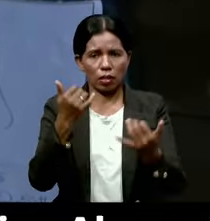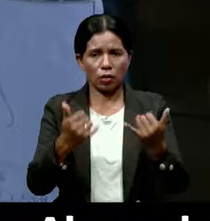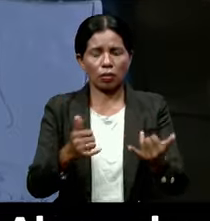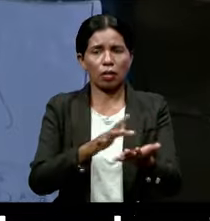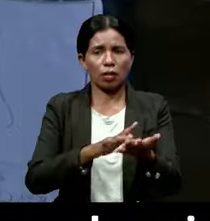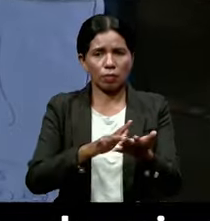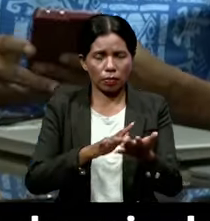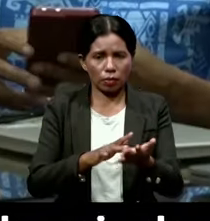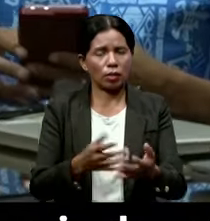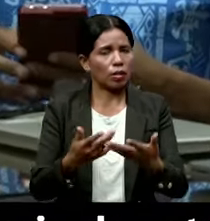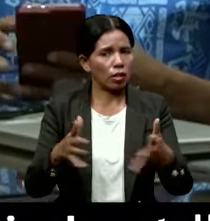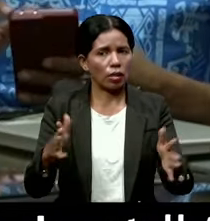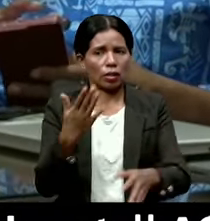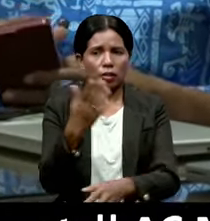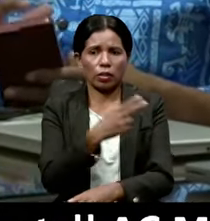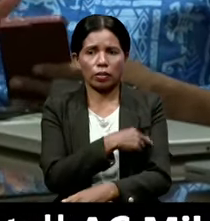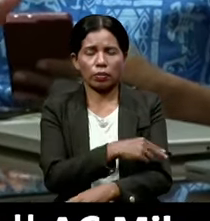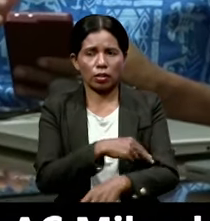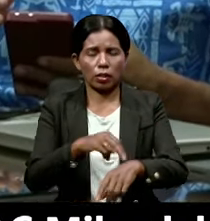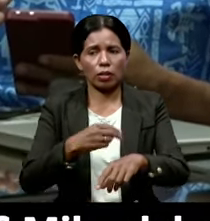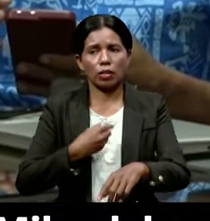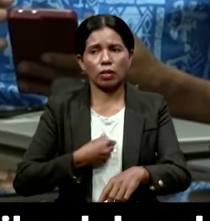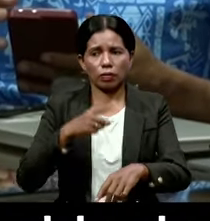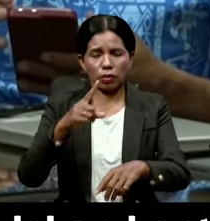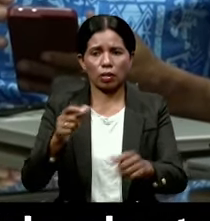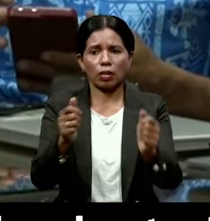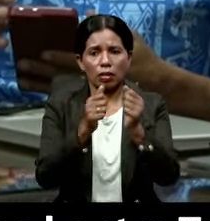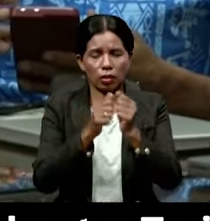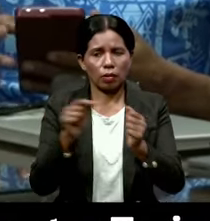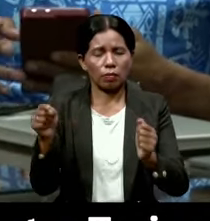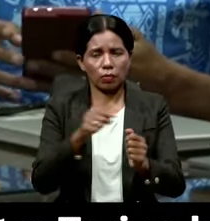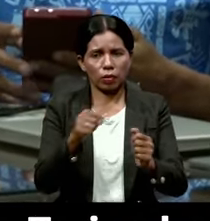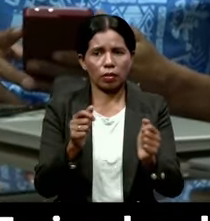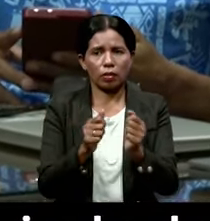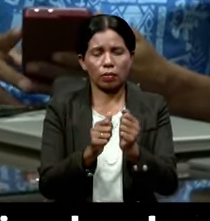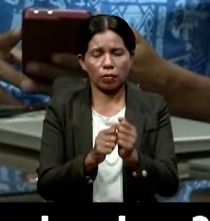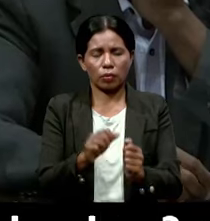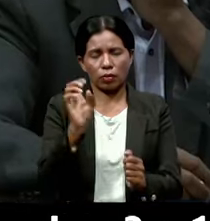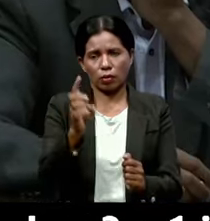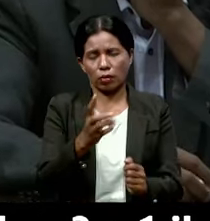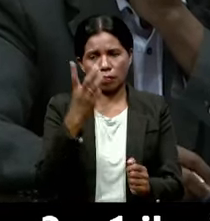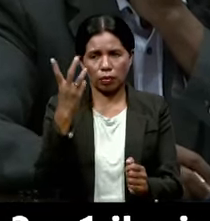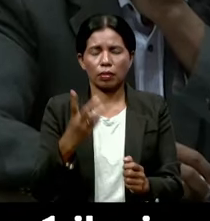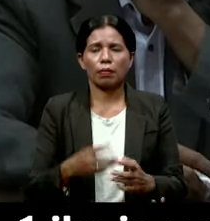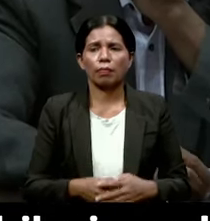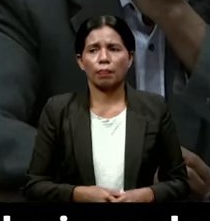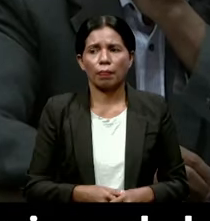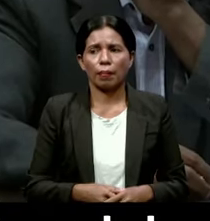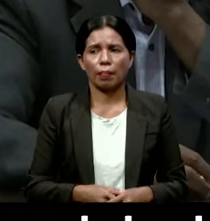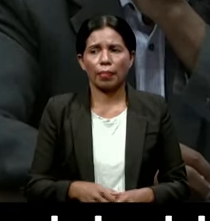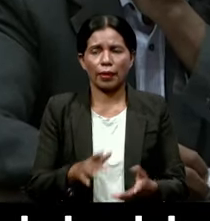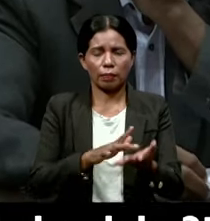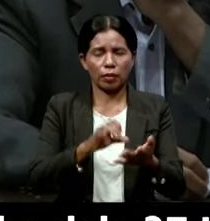ai moruk ne be mamuk i Hospital Nacional Guido Valadares hamutuk porcento sanulu resinen. Out ai moruk agora ia